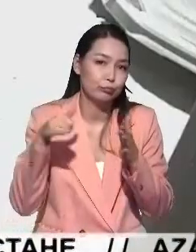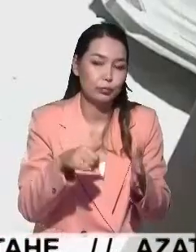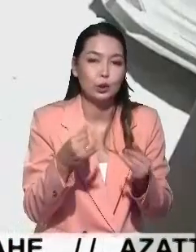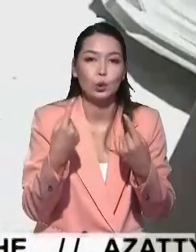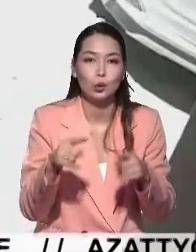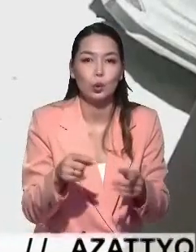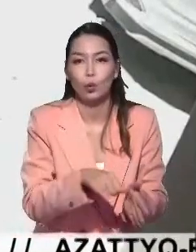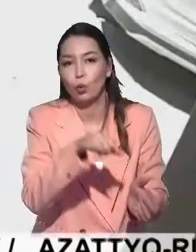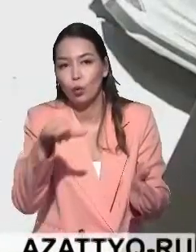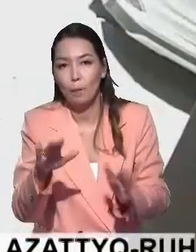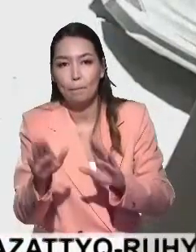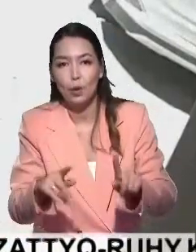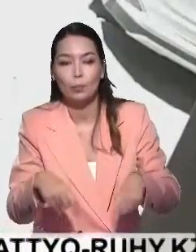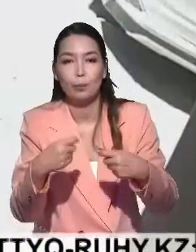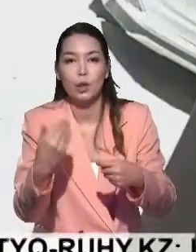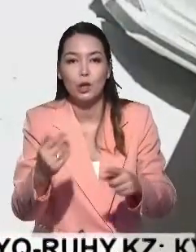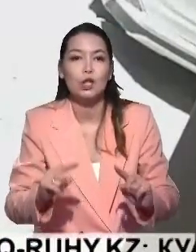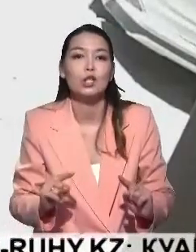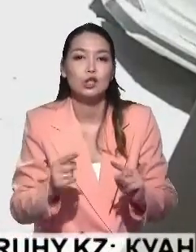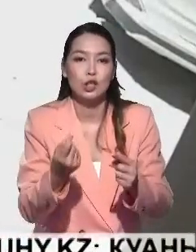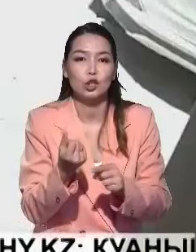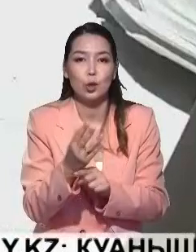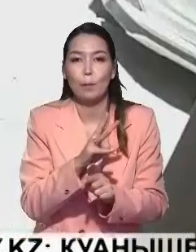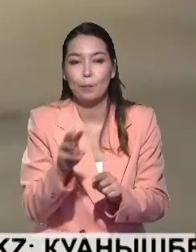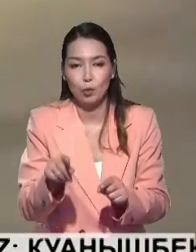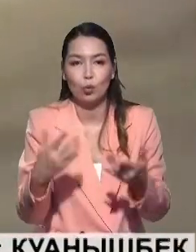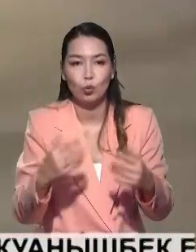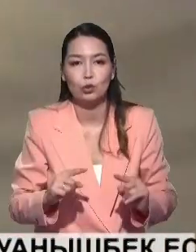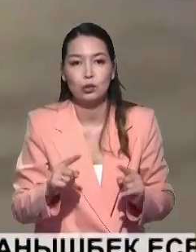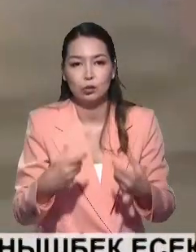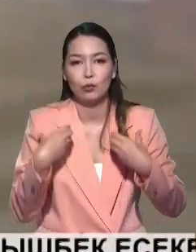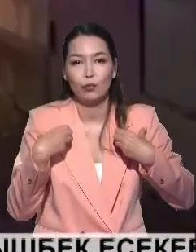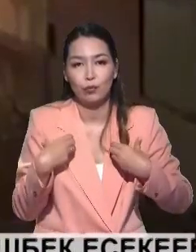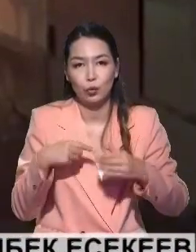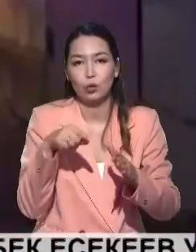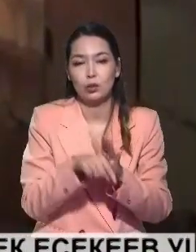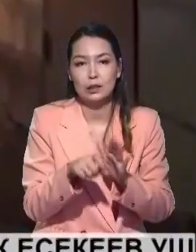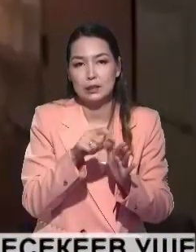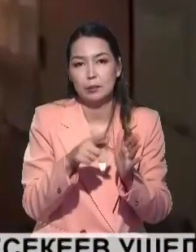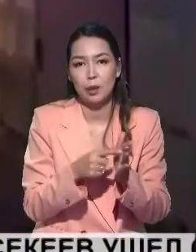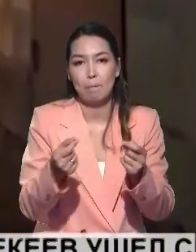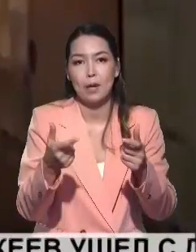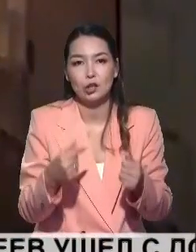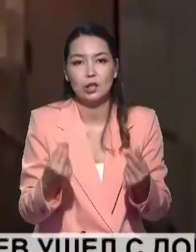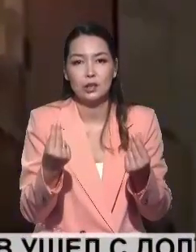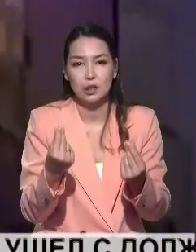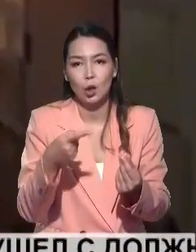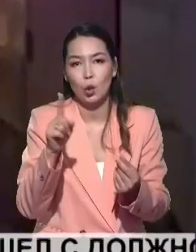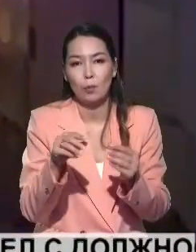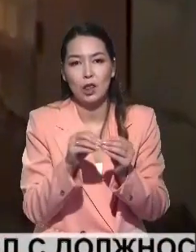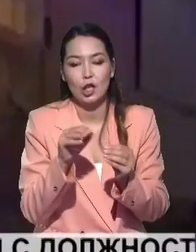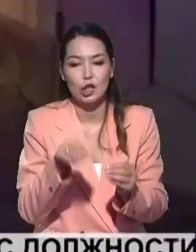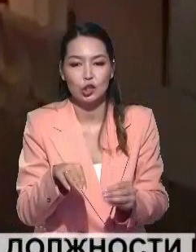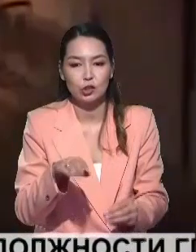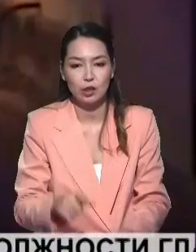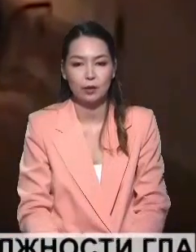а после передает ее задержанному. Через несколько минут его задержали. В рюкзаке находилось 17 пачек денег номиналом 10 тысяч